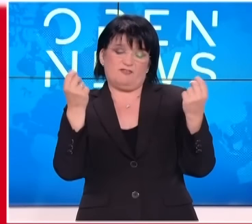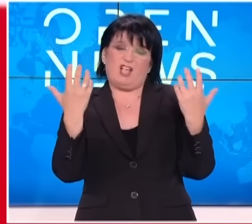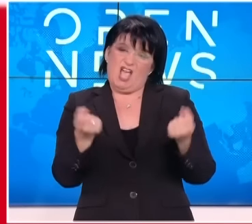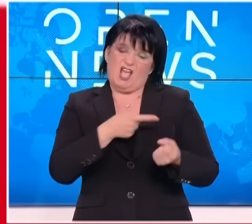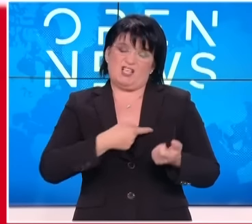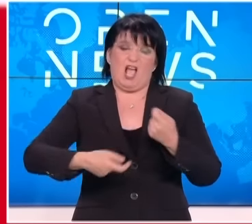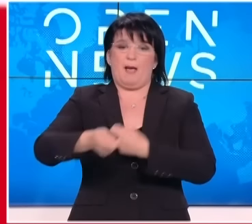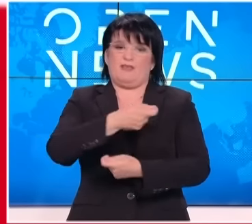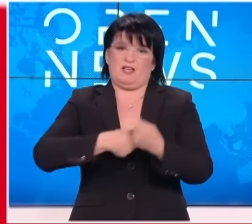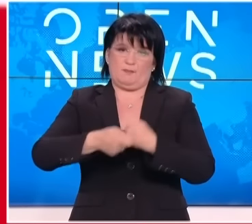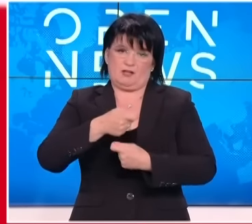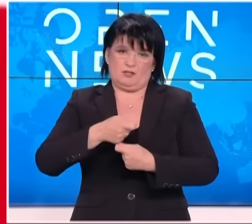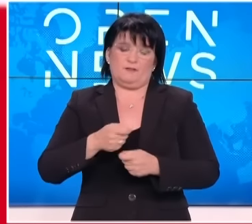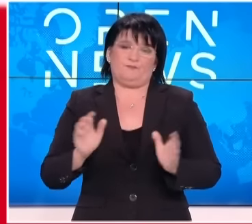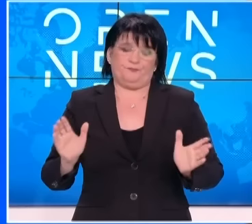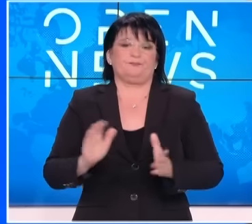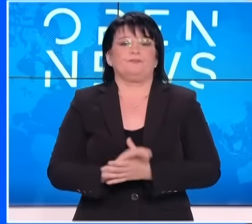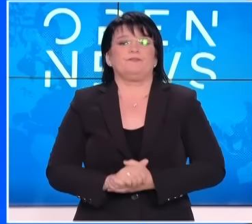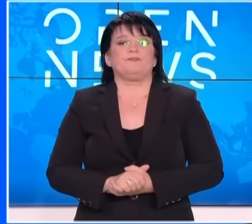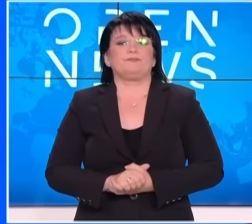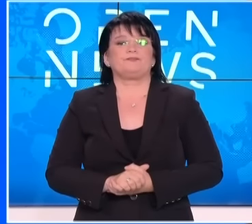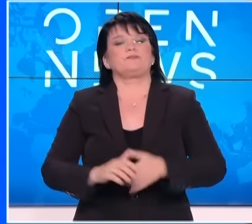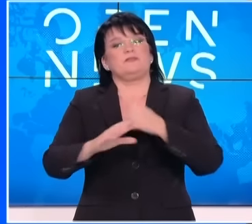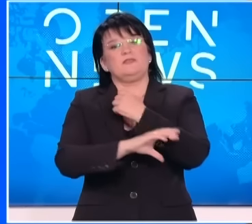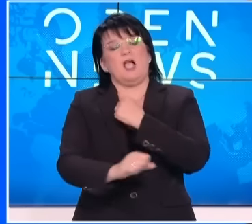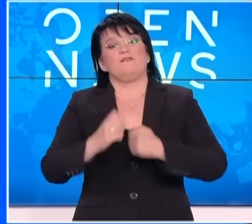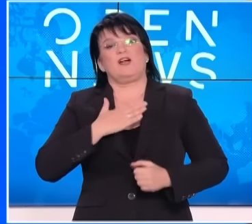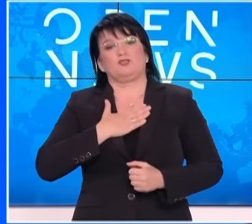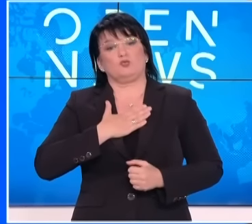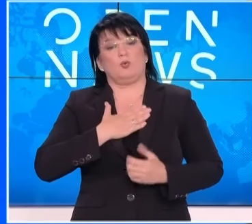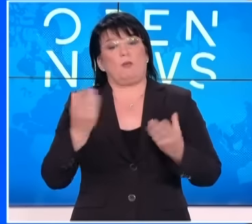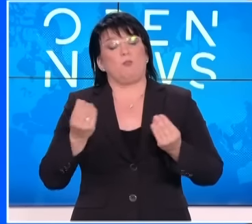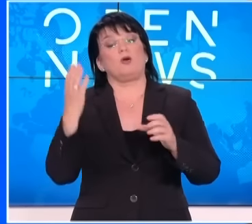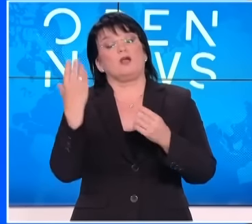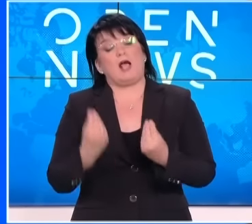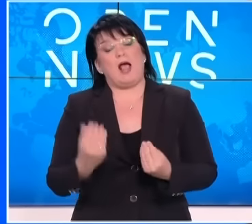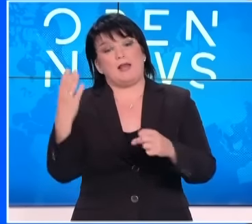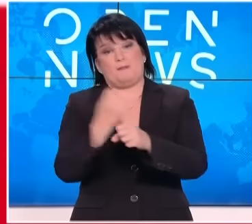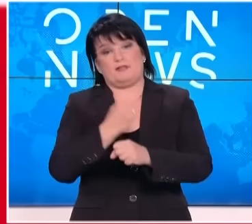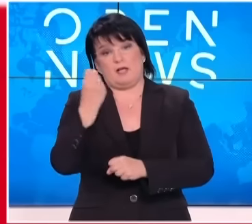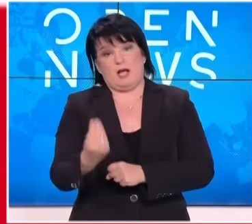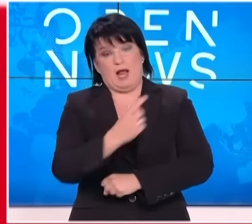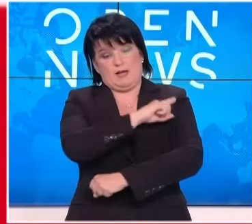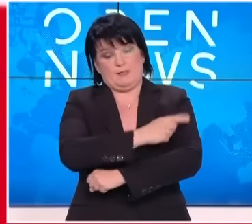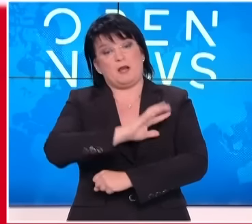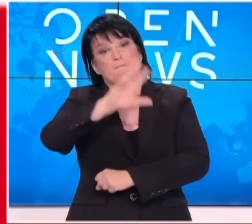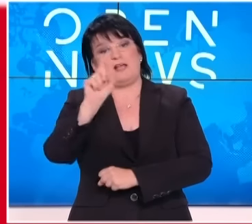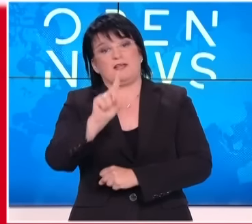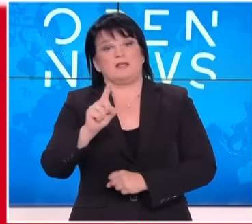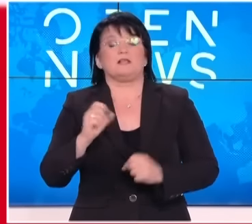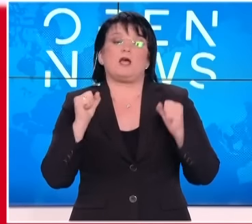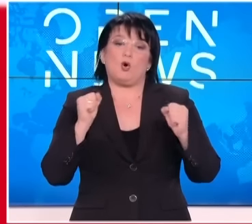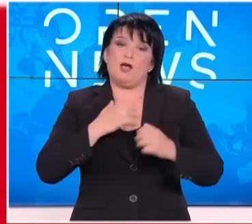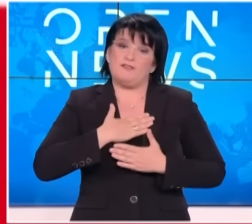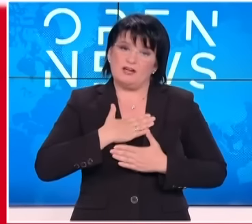ομίλων και όχι των λαών γενικέ γραμματέα σας ευχαριστούμε πάρα πολύ καλή επιτυχία και δύναμη μέχρι την κυριακή να είστε καλά